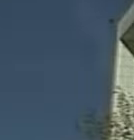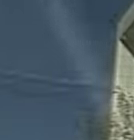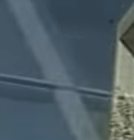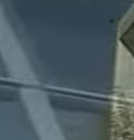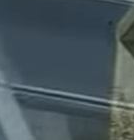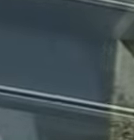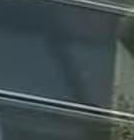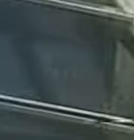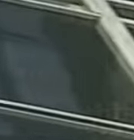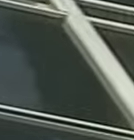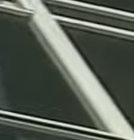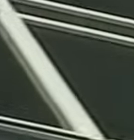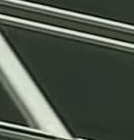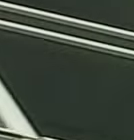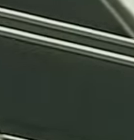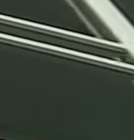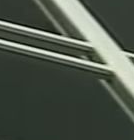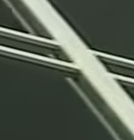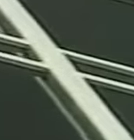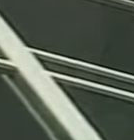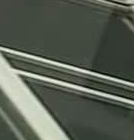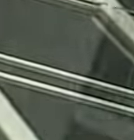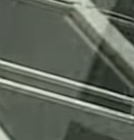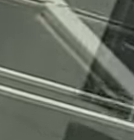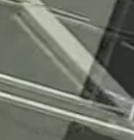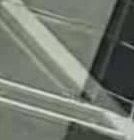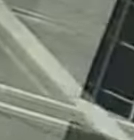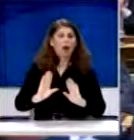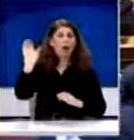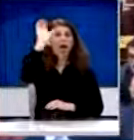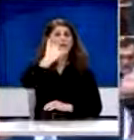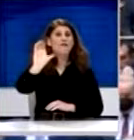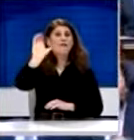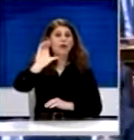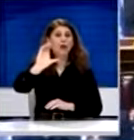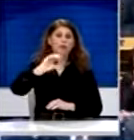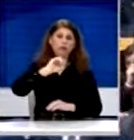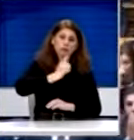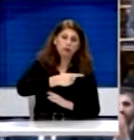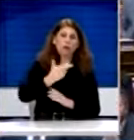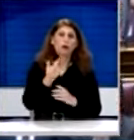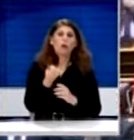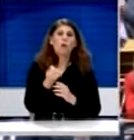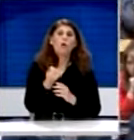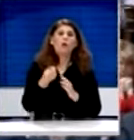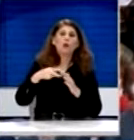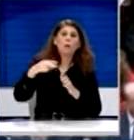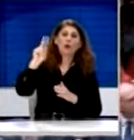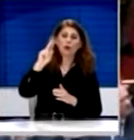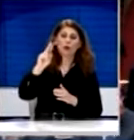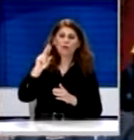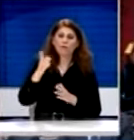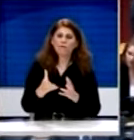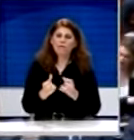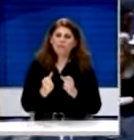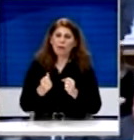έδρες θα μοιραστούν στα κόμματα που είναι ήδη στη Βουλή, και το δεύτερο σενάριο να γίνουν ξανά εκλογές στις περιφέρειες που έχουν έδρες οι Σπαρτιάτες.